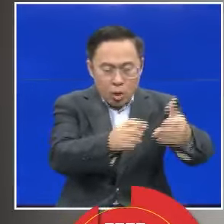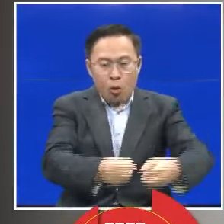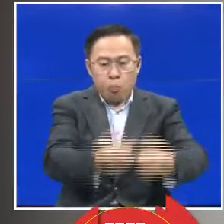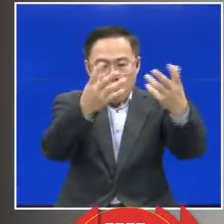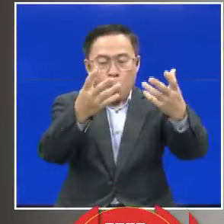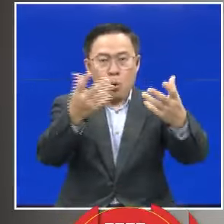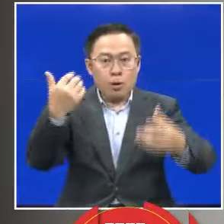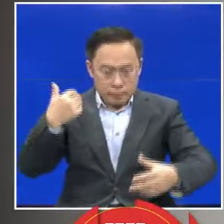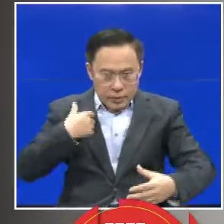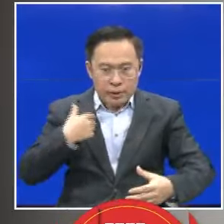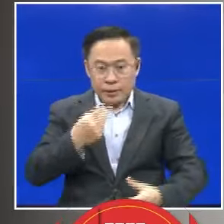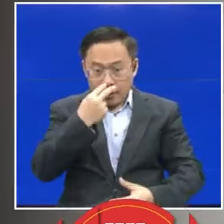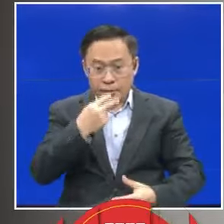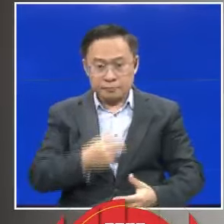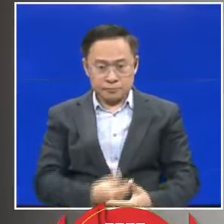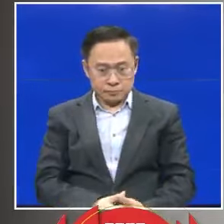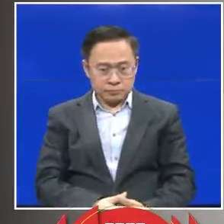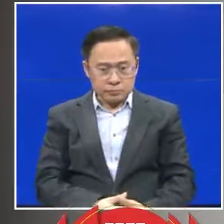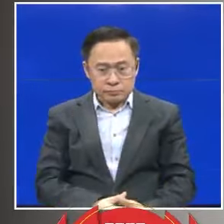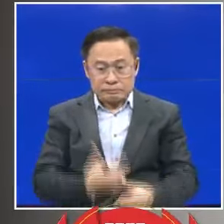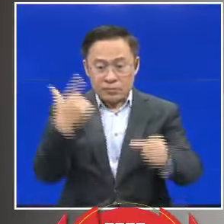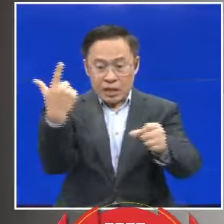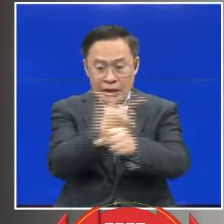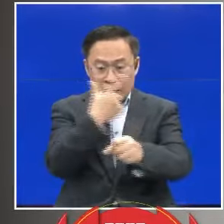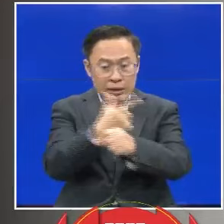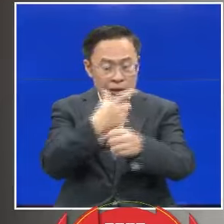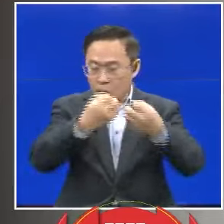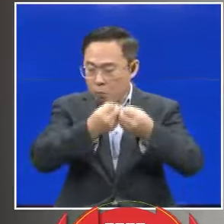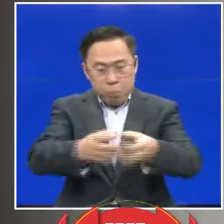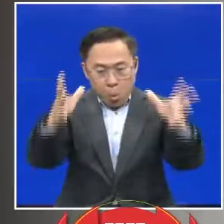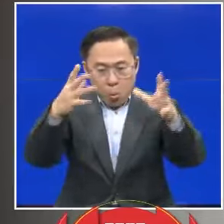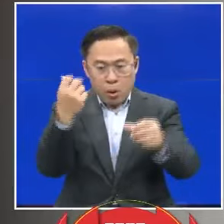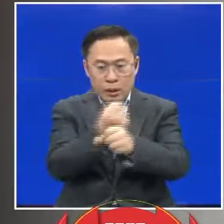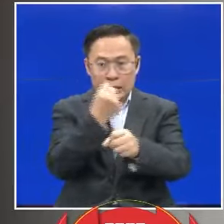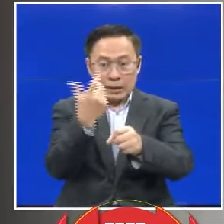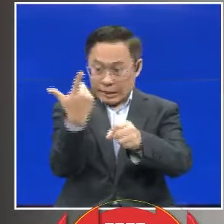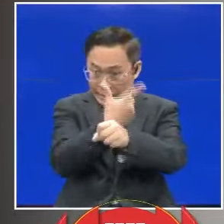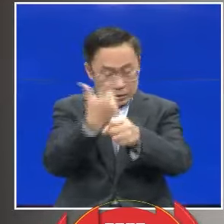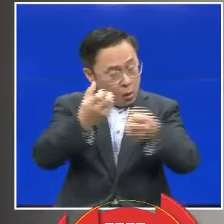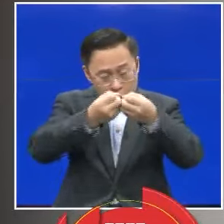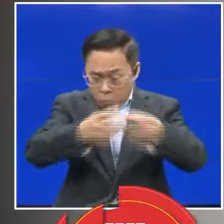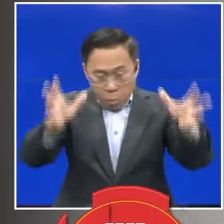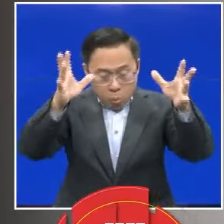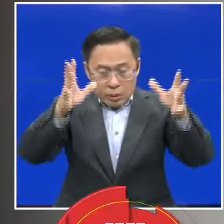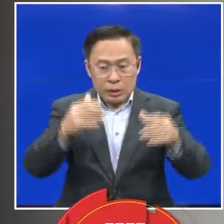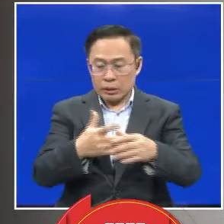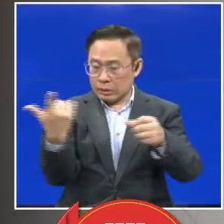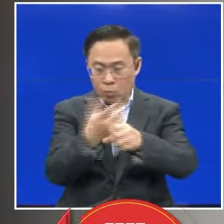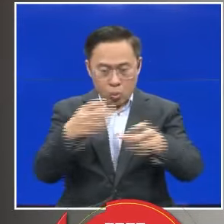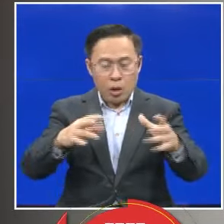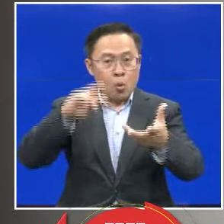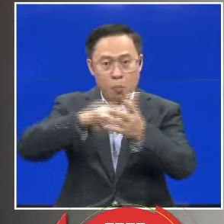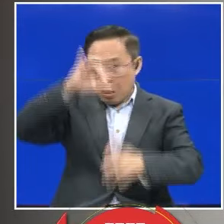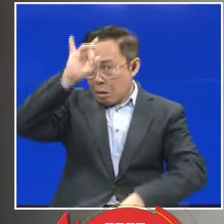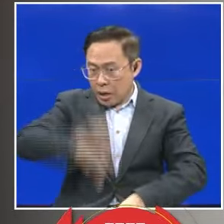เกิดขึ้นนะคะคือมันหนักถึงขั้นทำให้ผนังเหล็กที่อยู่บริเวณภายในเรือด้านในฉีกค่ะฉีกขาดออกจากกันแล้